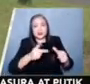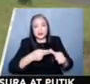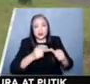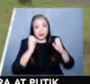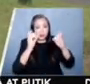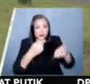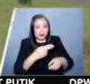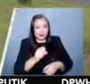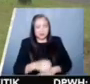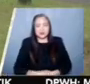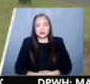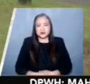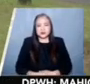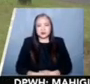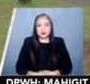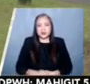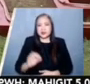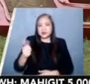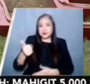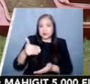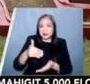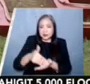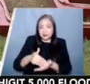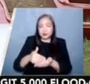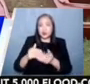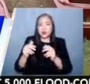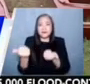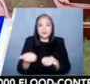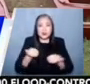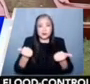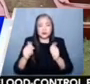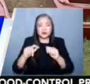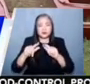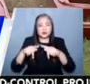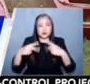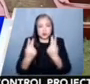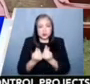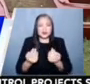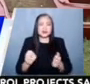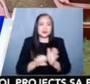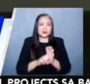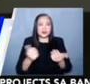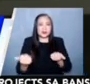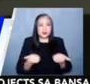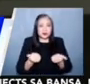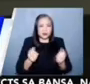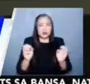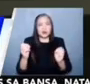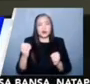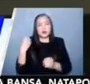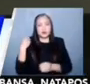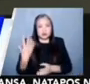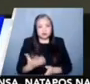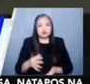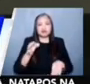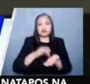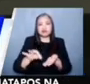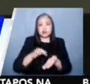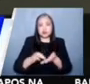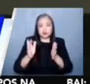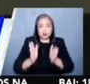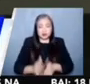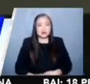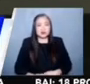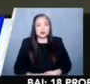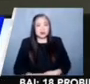ang bakanteng non-teaching positions gaya ng administrative officers at accountants kaya may mga administrative officer